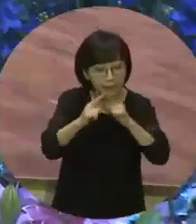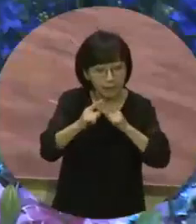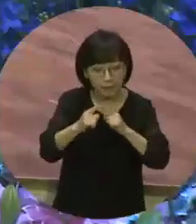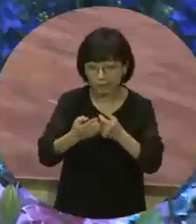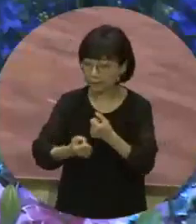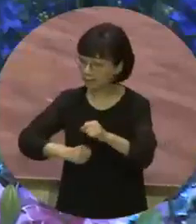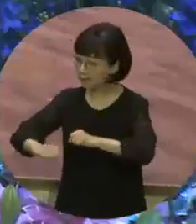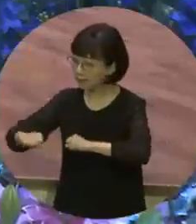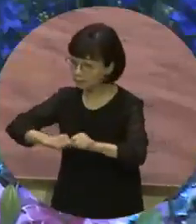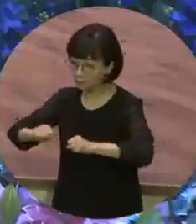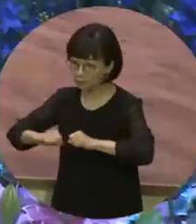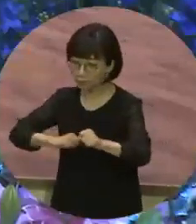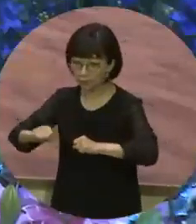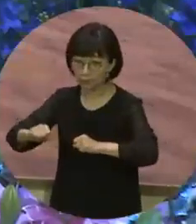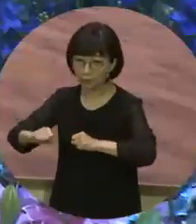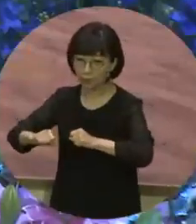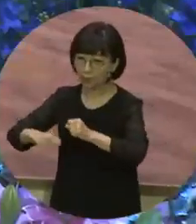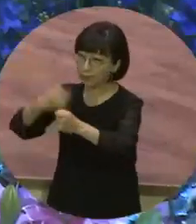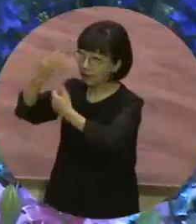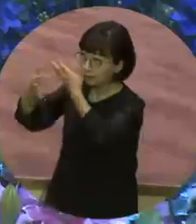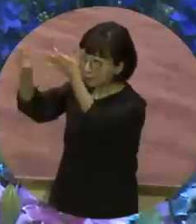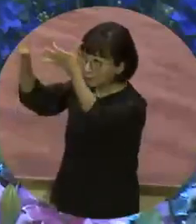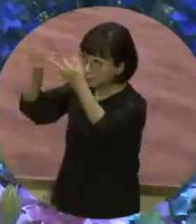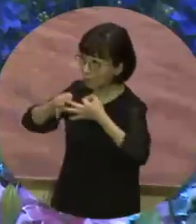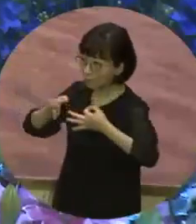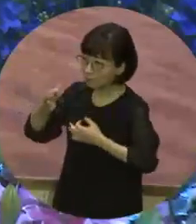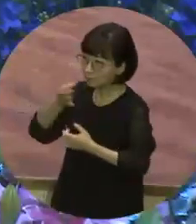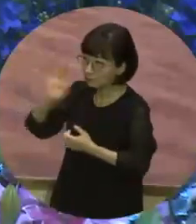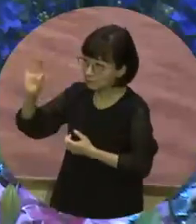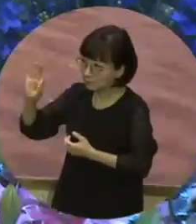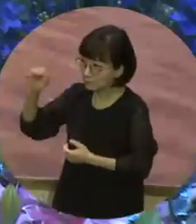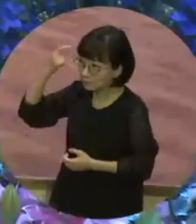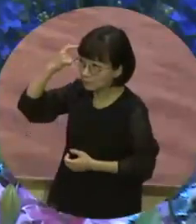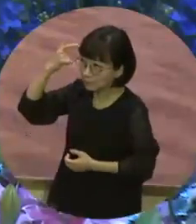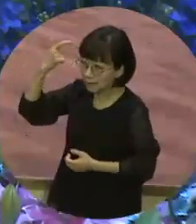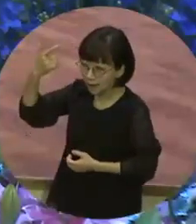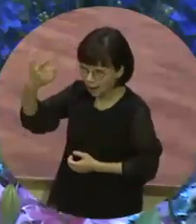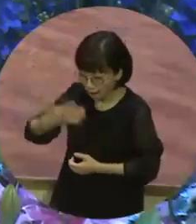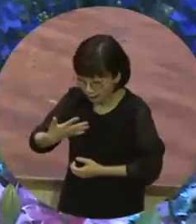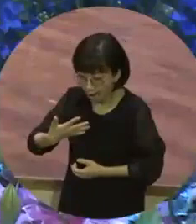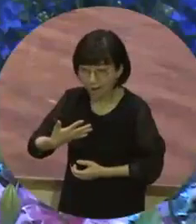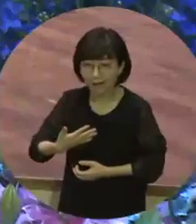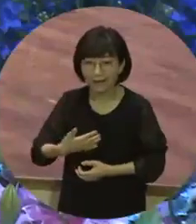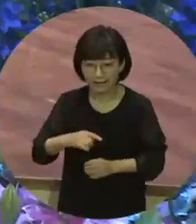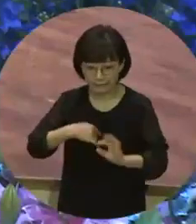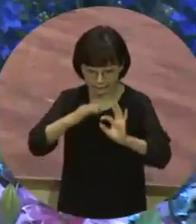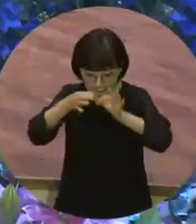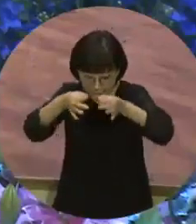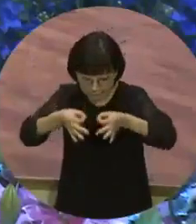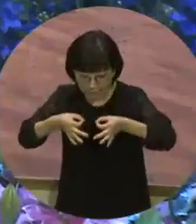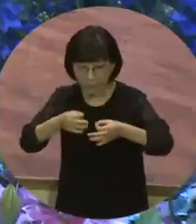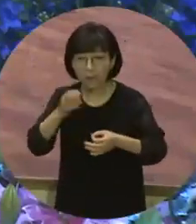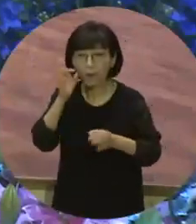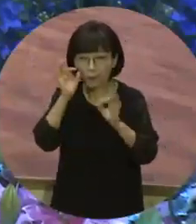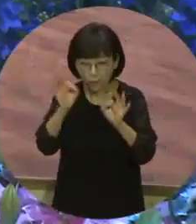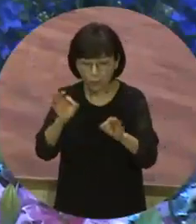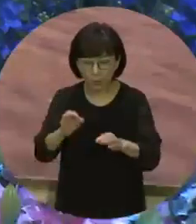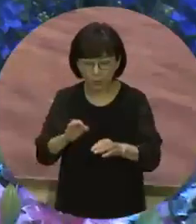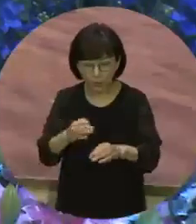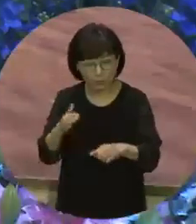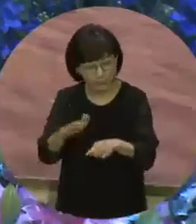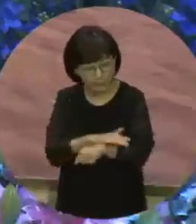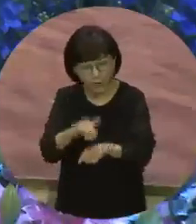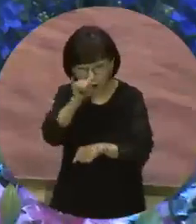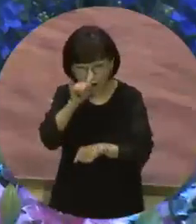행동이 하나님 앞에서 합당한지에 대해서 한번 진단을 하고 갱신할 수 있는 기회가 되고,